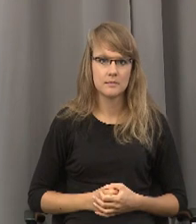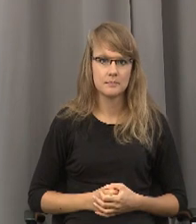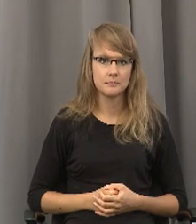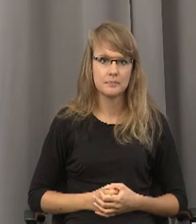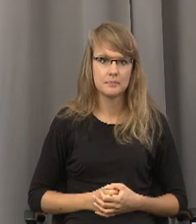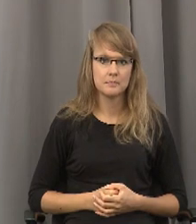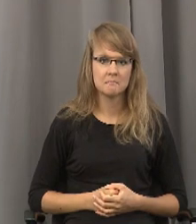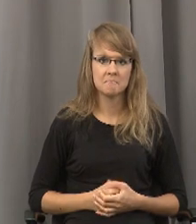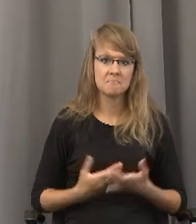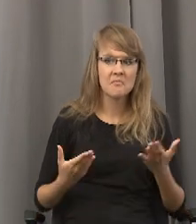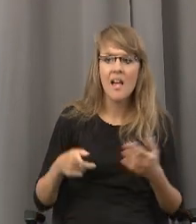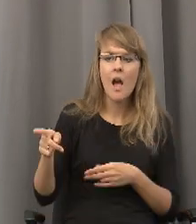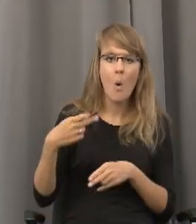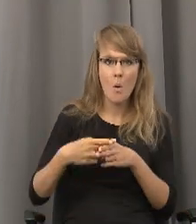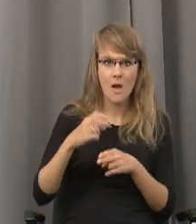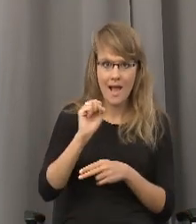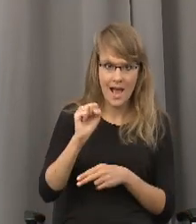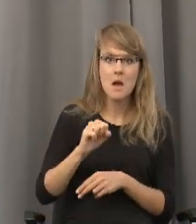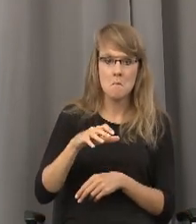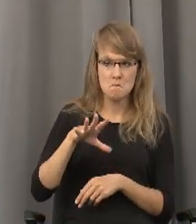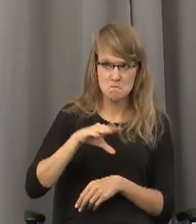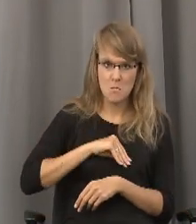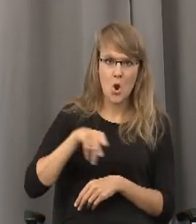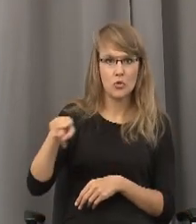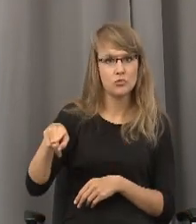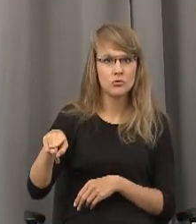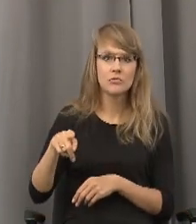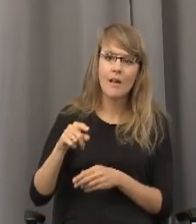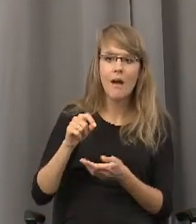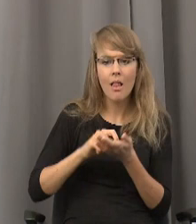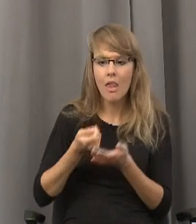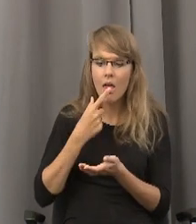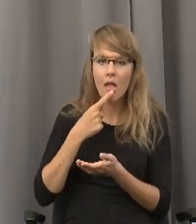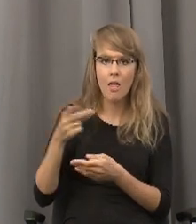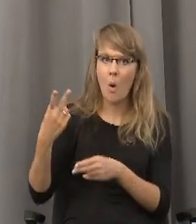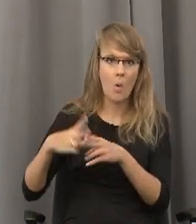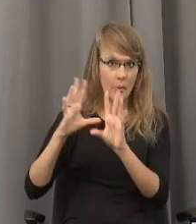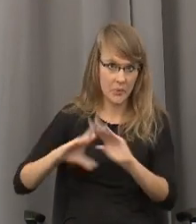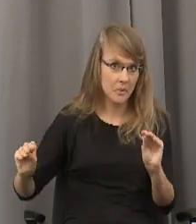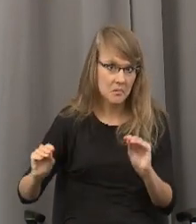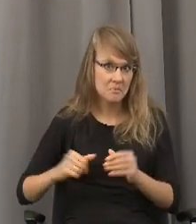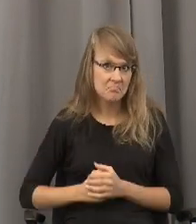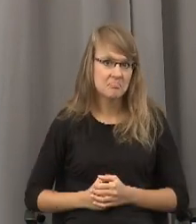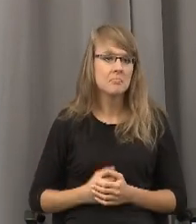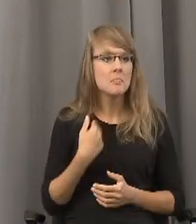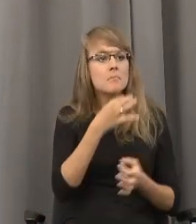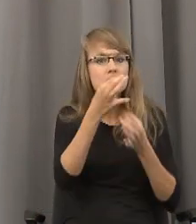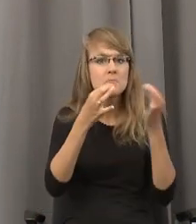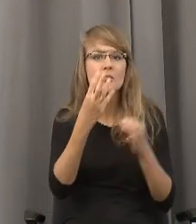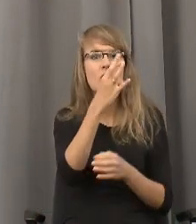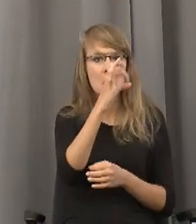I czy można chorobę Alzheimera wyleczyć? Zapytaliśmy o to. 4% jednak uważa, że da się ją